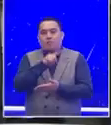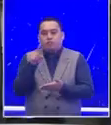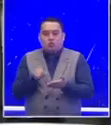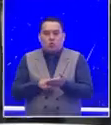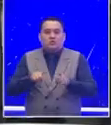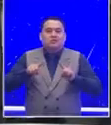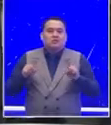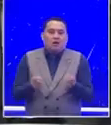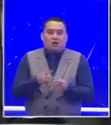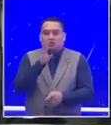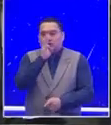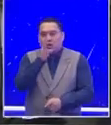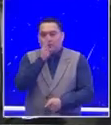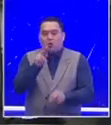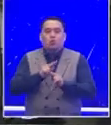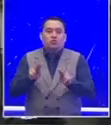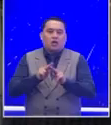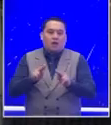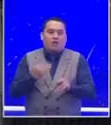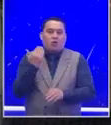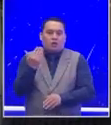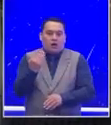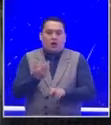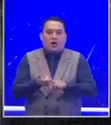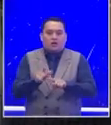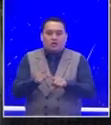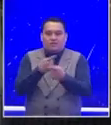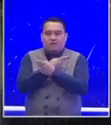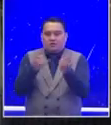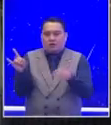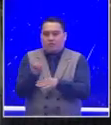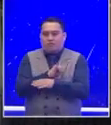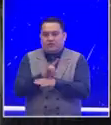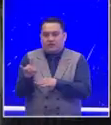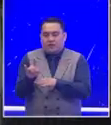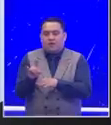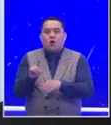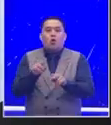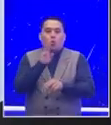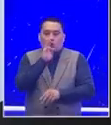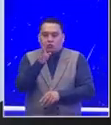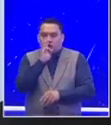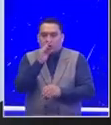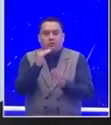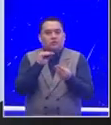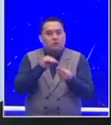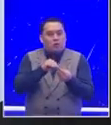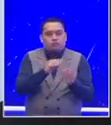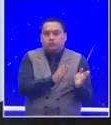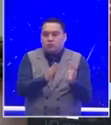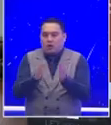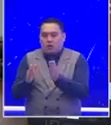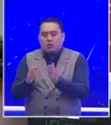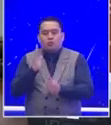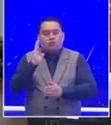по сокращению заработной платы учителей. По его словам, эта информация является фейковой, и педагоги разных уровней продолжат